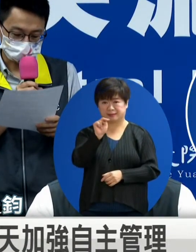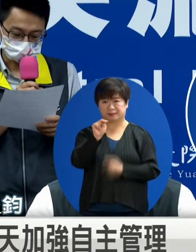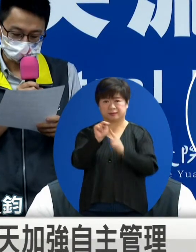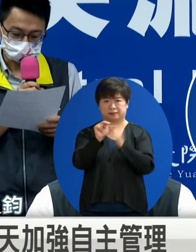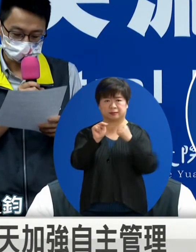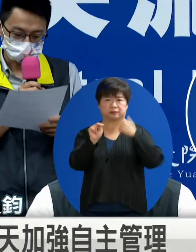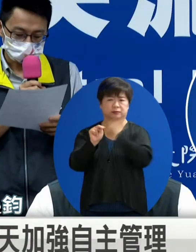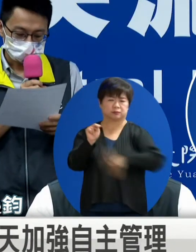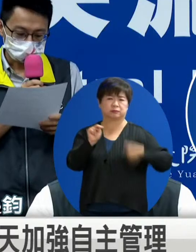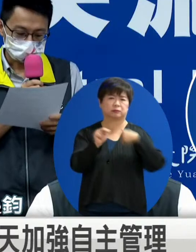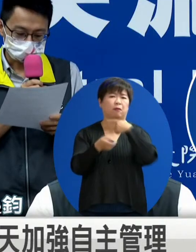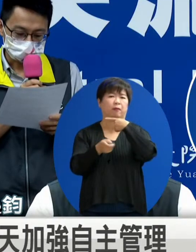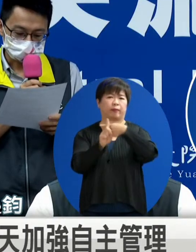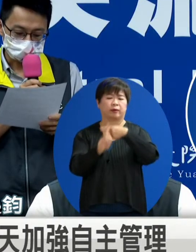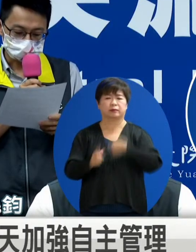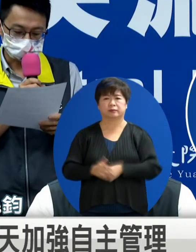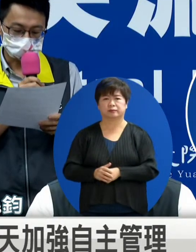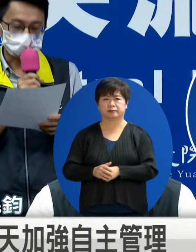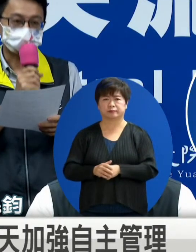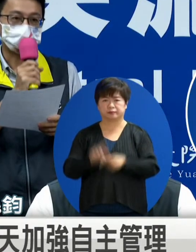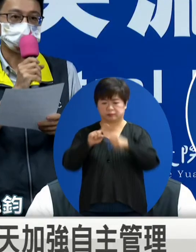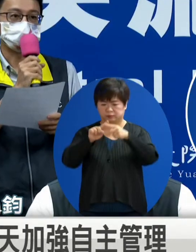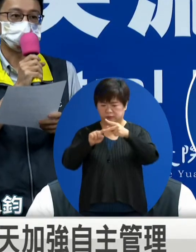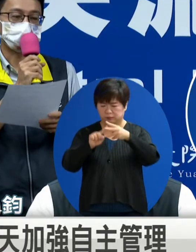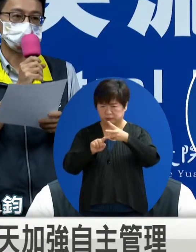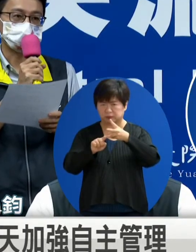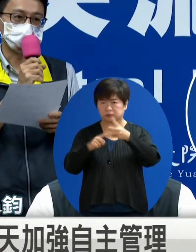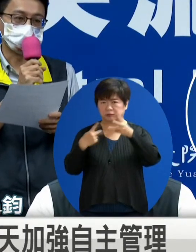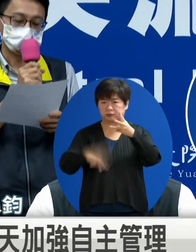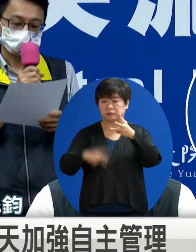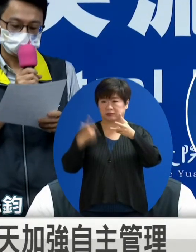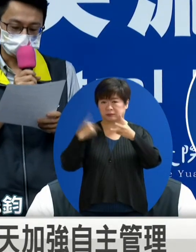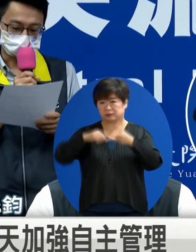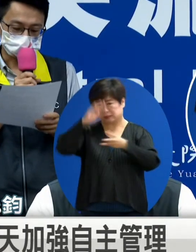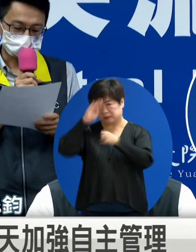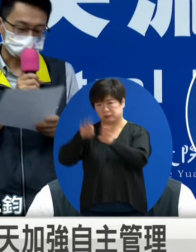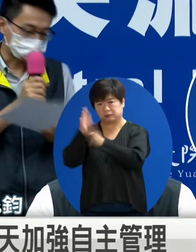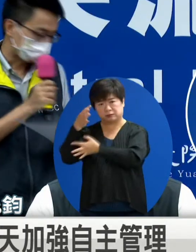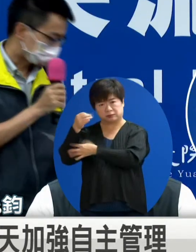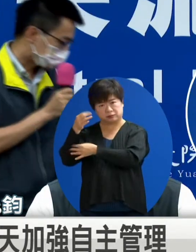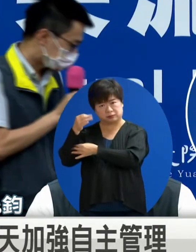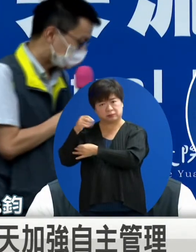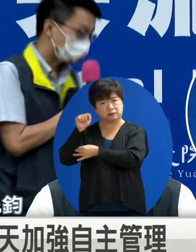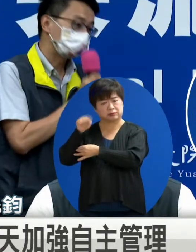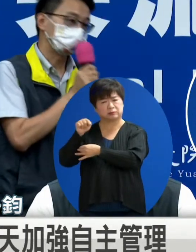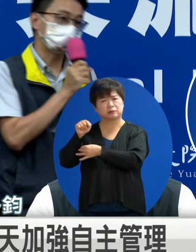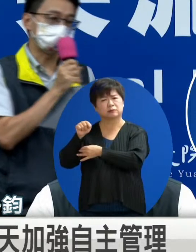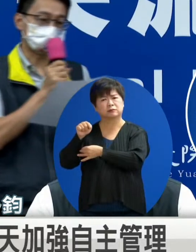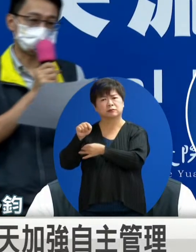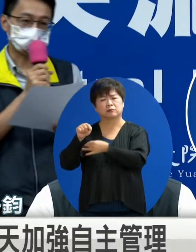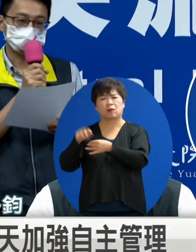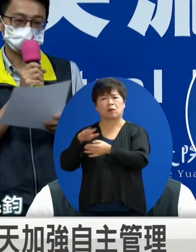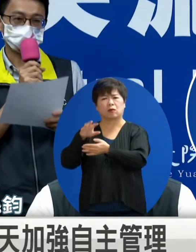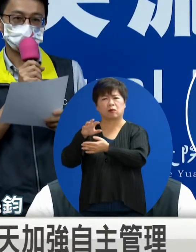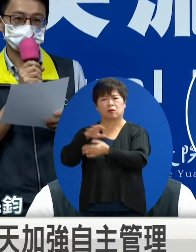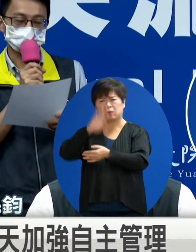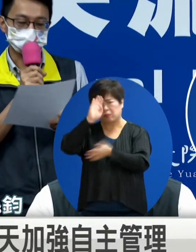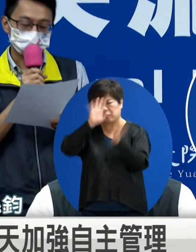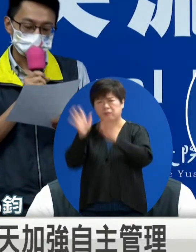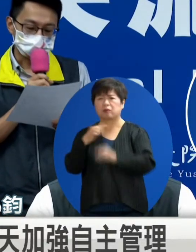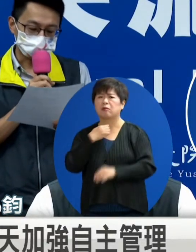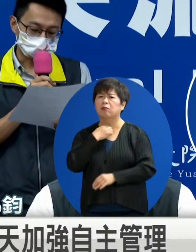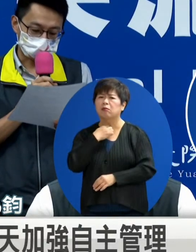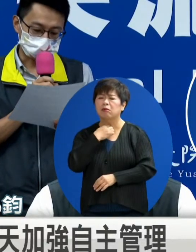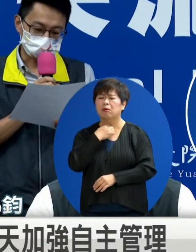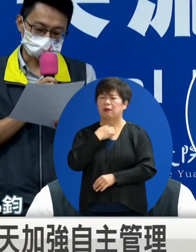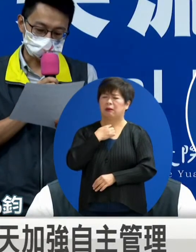分也是阳性，那加上就是说原来他有一个发病日。有这个发病的一些相关的症状，包括说喉